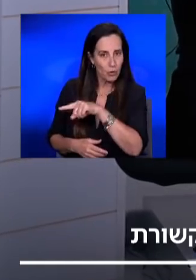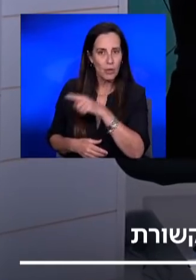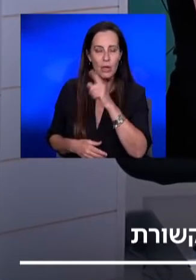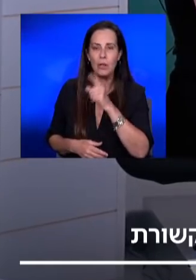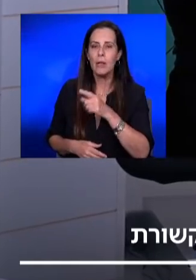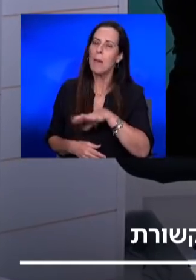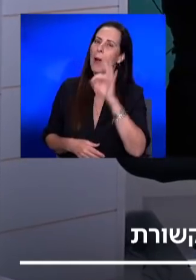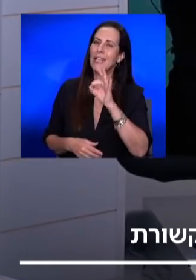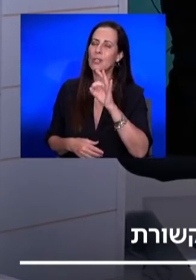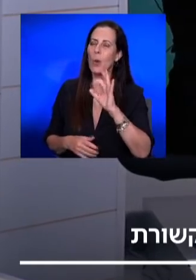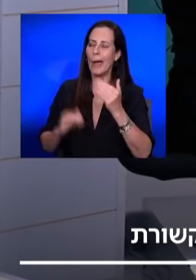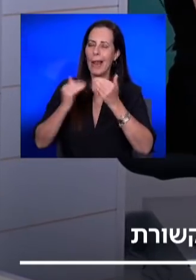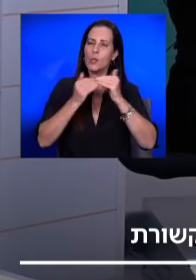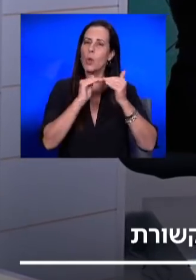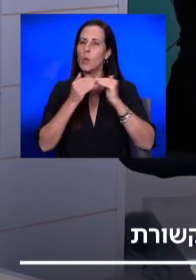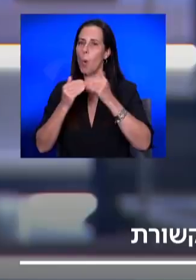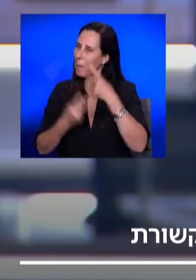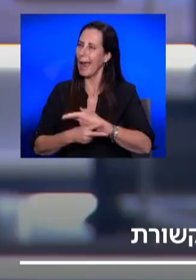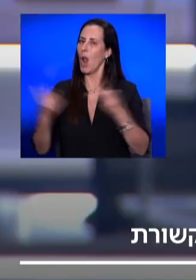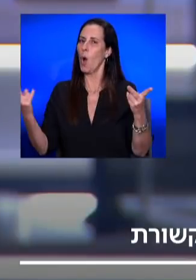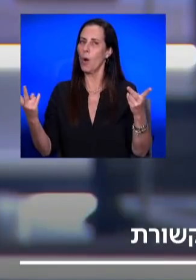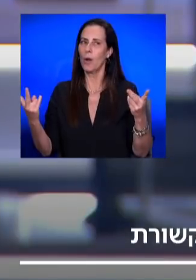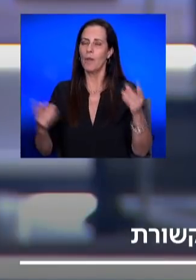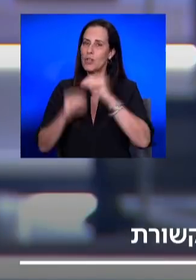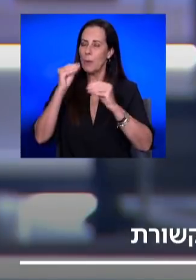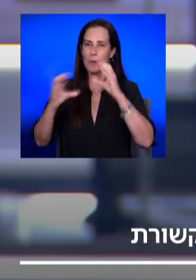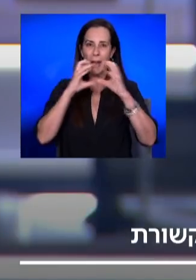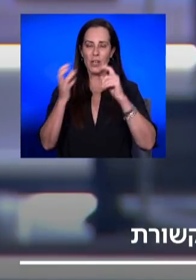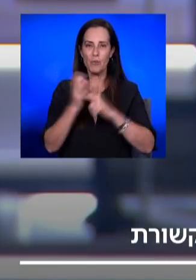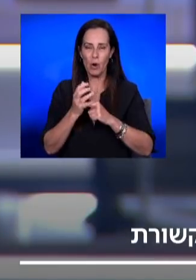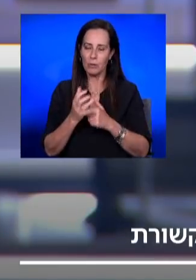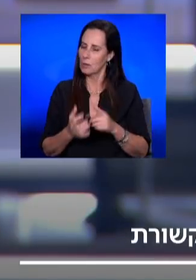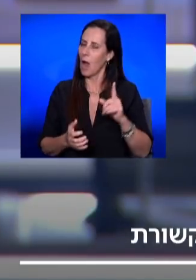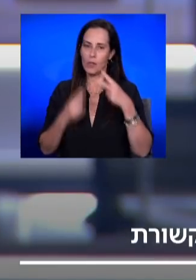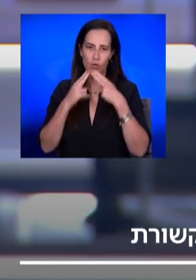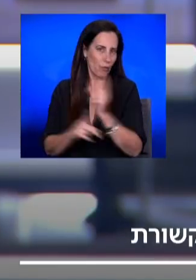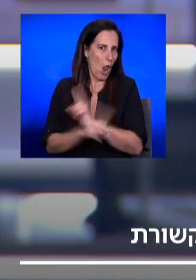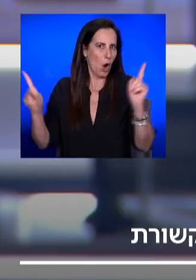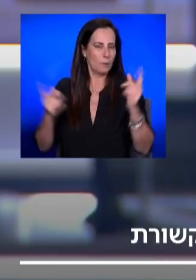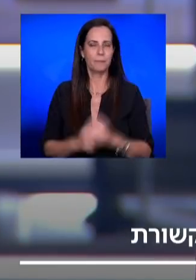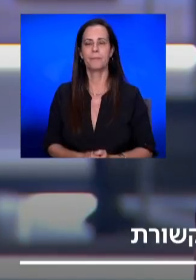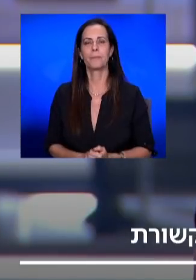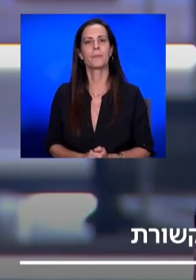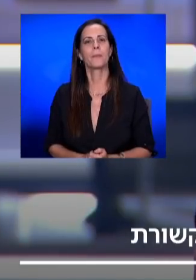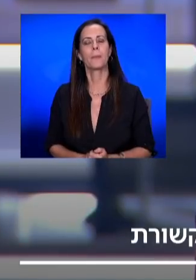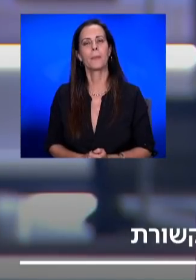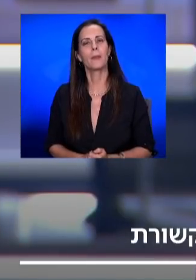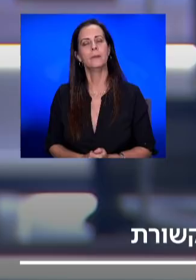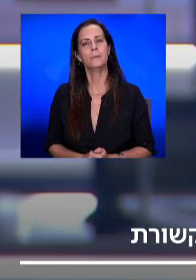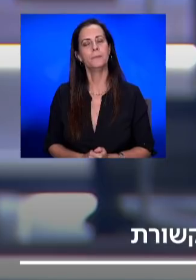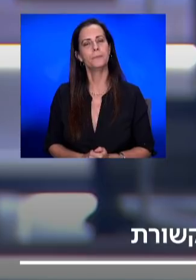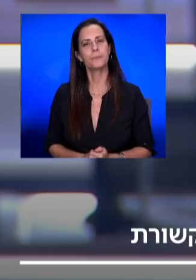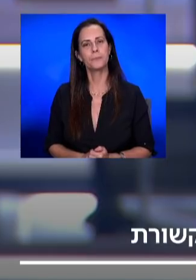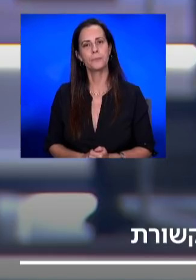לעצמם דרך לתאם את זה בגלוי ולהשתמש בתקשורת כדי למנף את זה, אז התשובה היא לא. עורכת הדין אלפרין, ממש לסיום, אנחנו